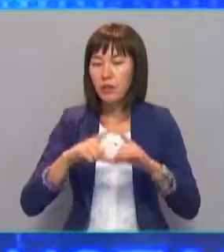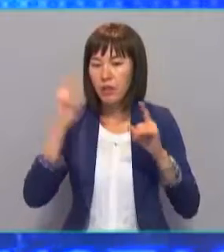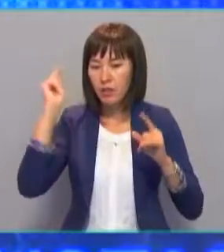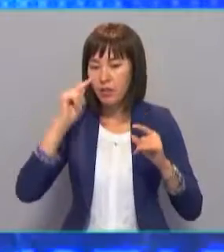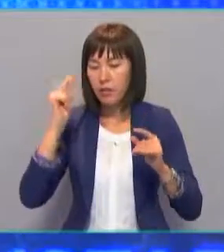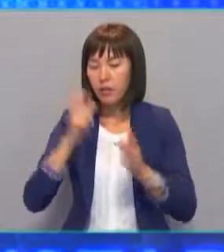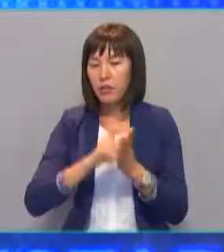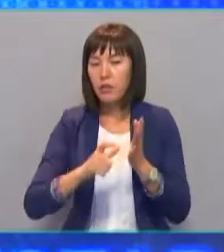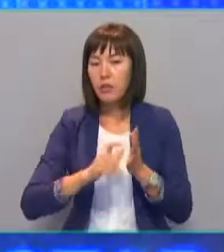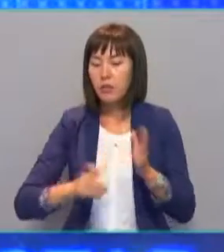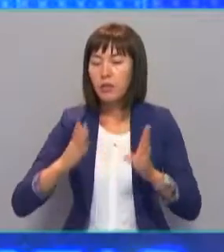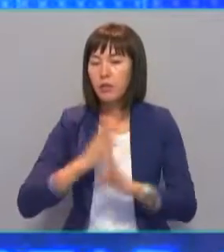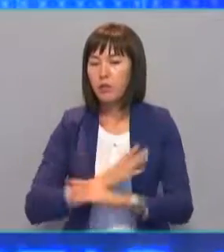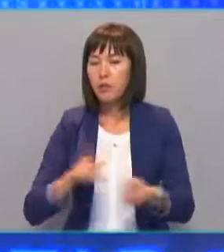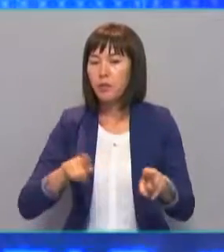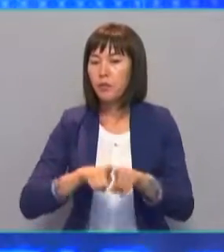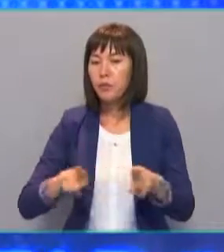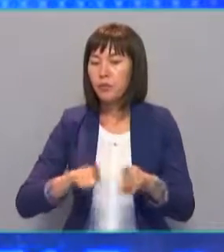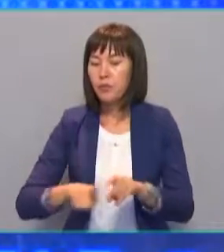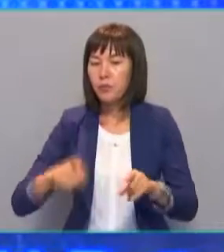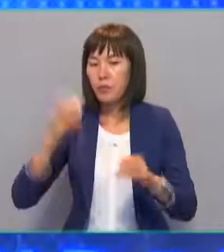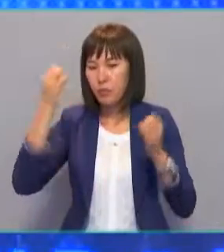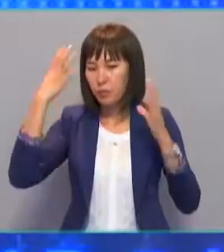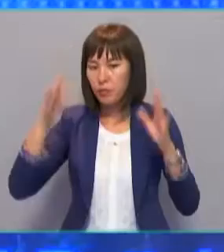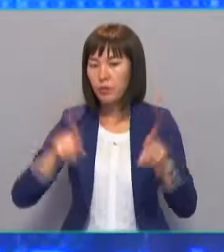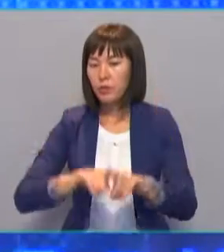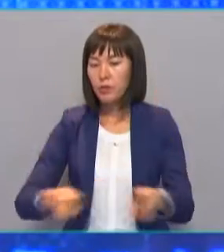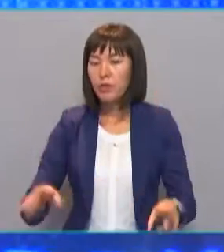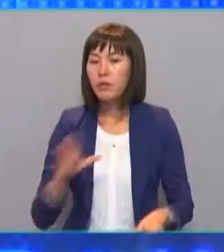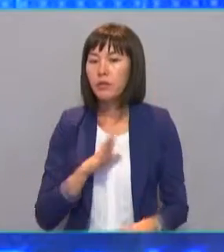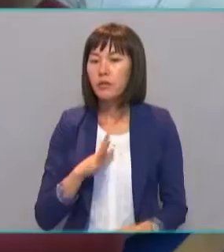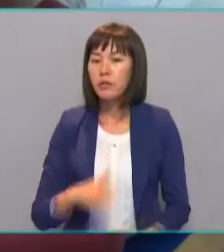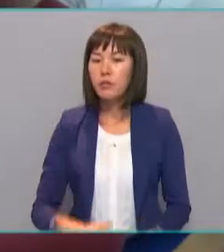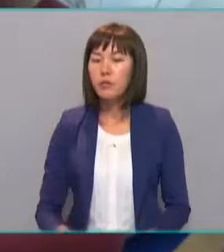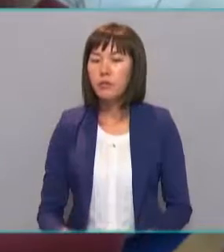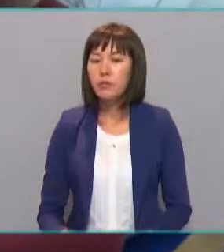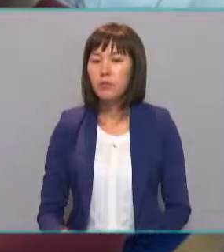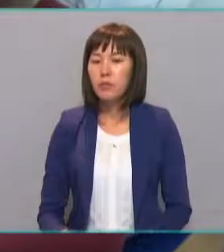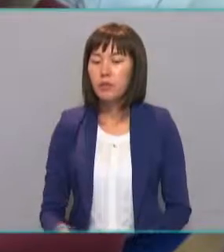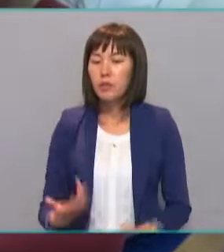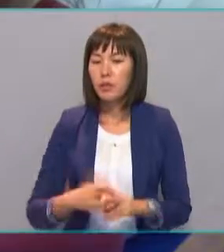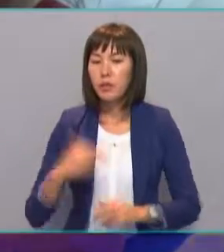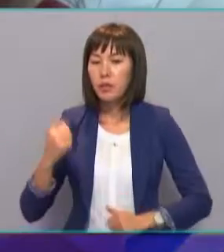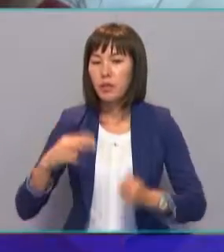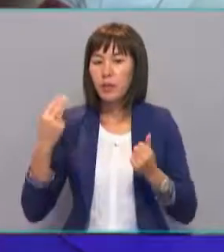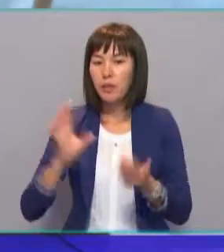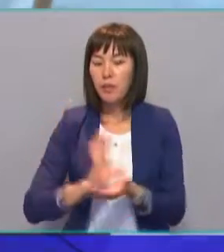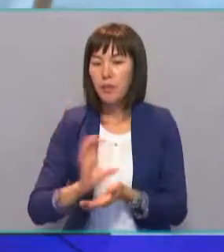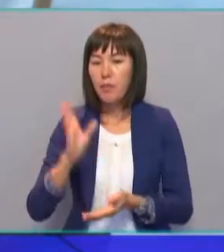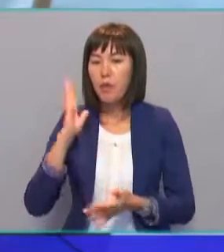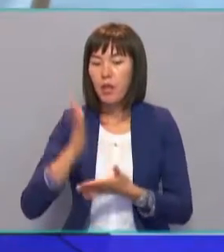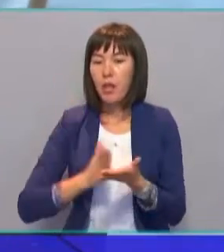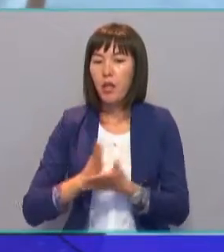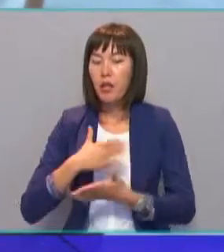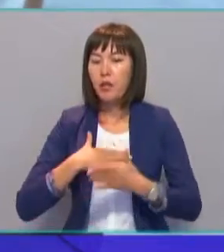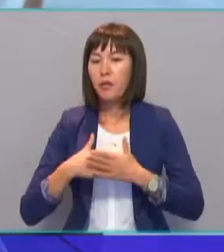ұлы сазгердің әндерін дәріптеп, ұлттық мәдениетімізді насихаттады. Аталмыш байқау президент жолдауы болашаққа